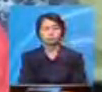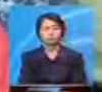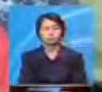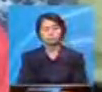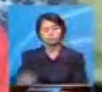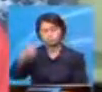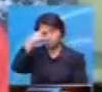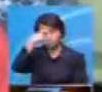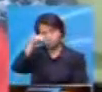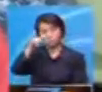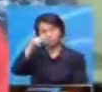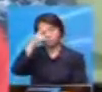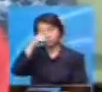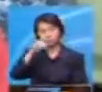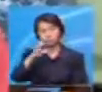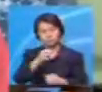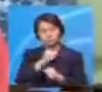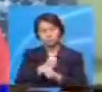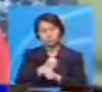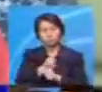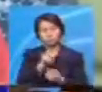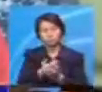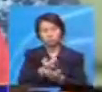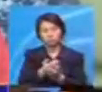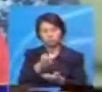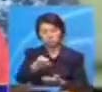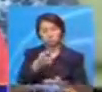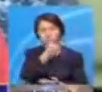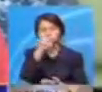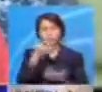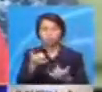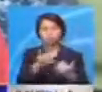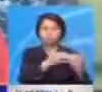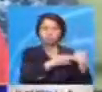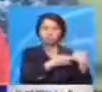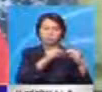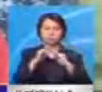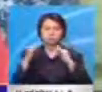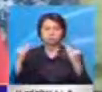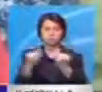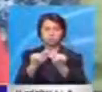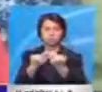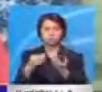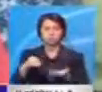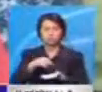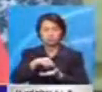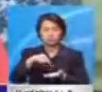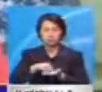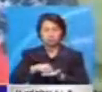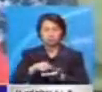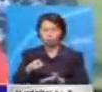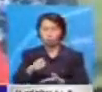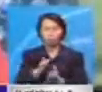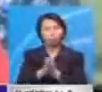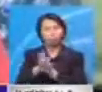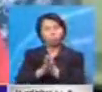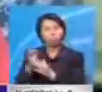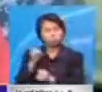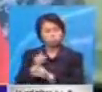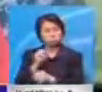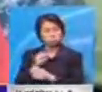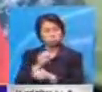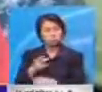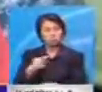untuk dapat pendapatan dia nak Sara keluarga dia jadi satu kesungguhan dia ada